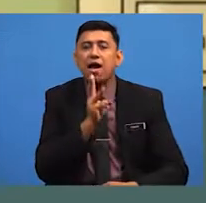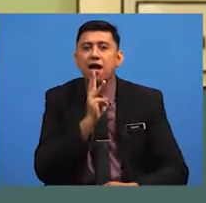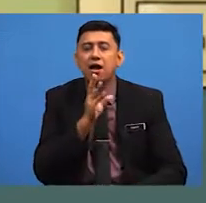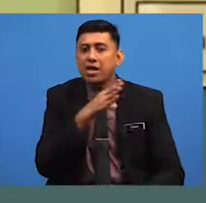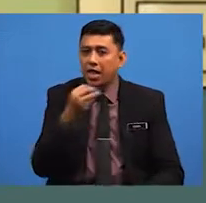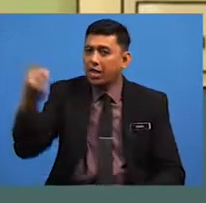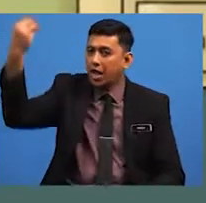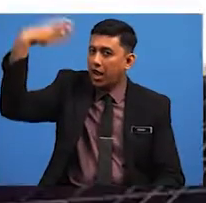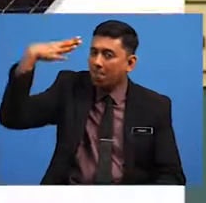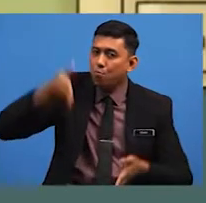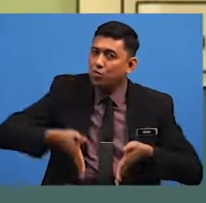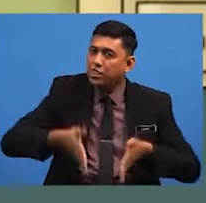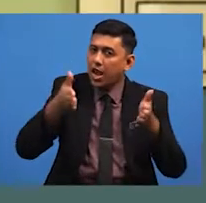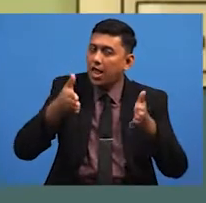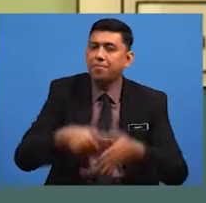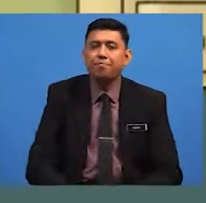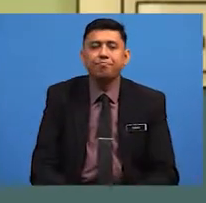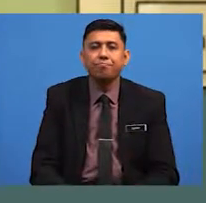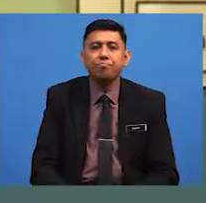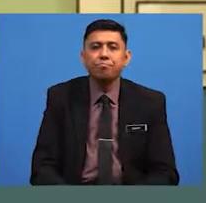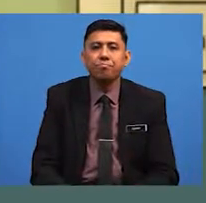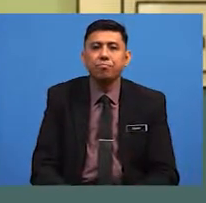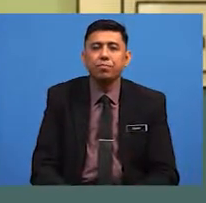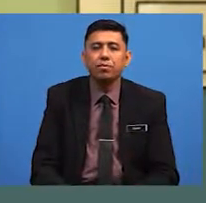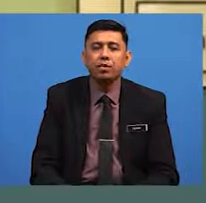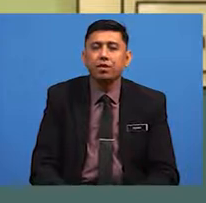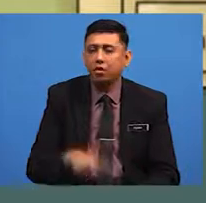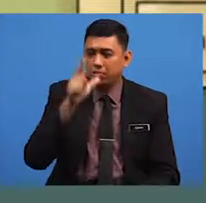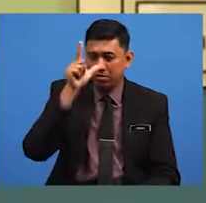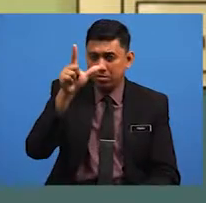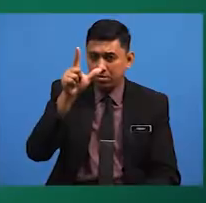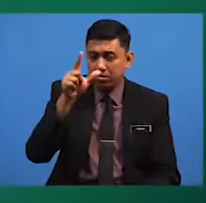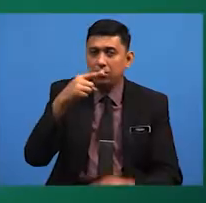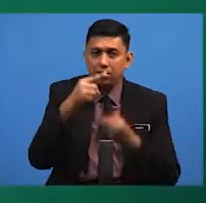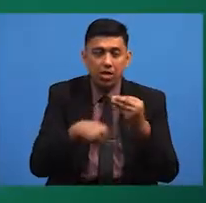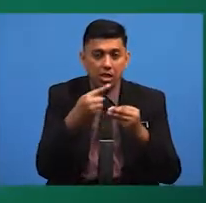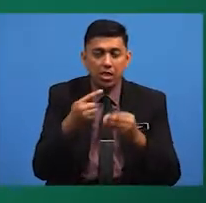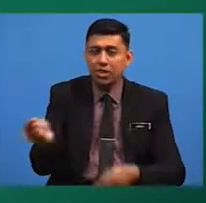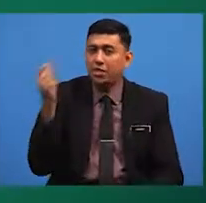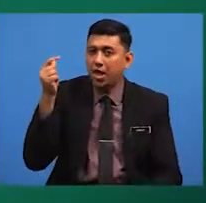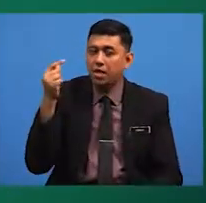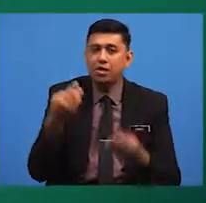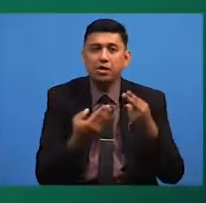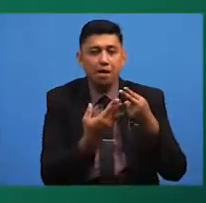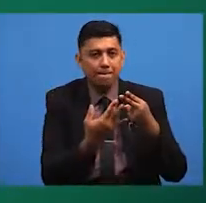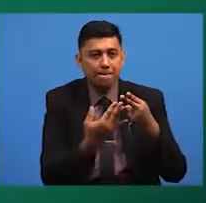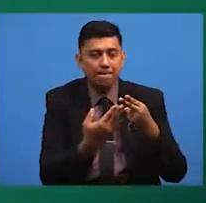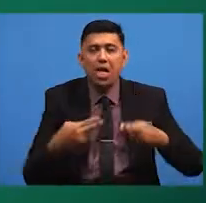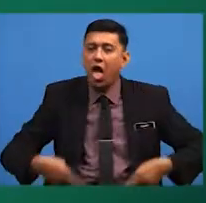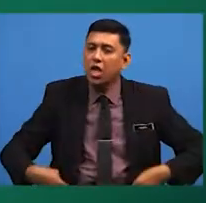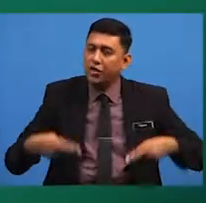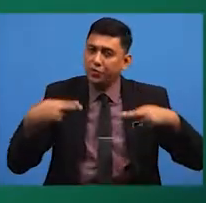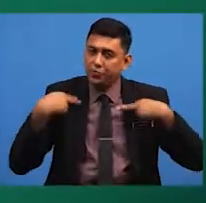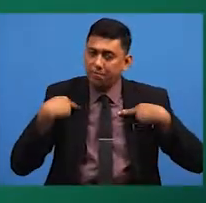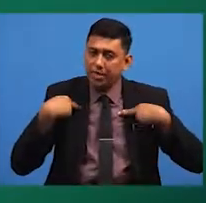dan lampu Jalan seterusnya kita lihat tentang tenaga Haber dalam